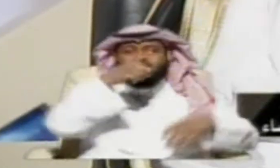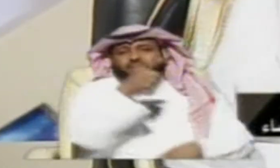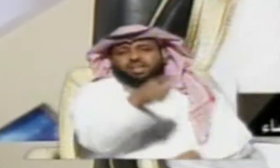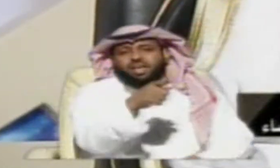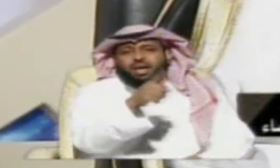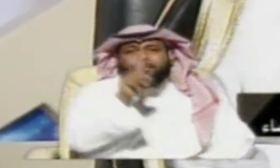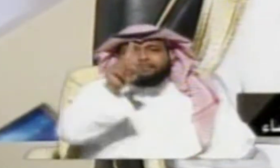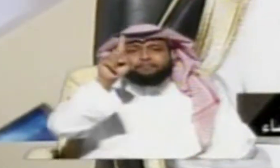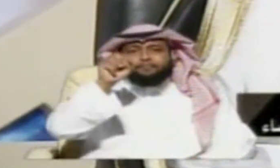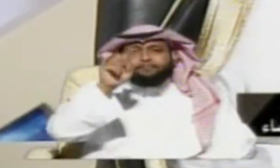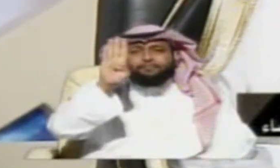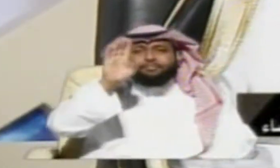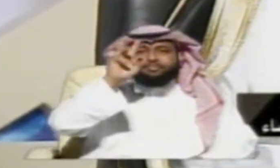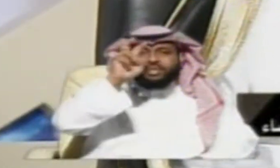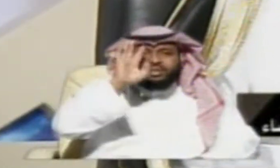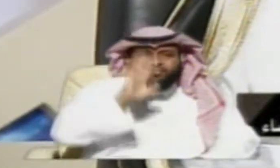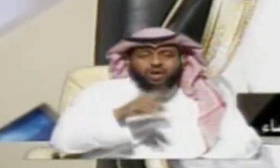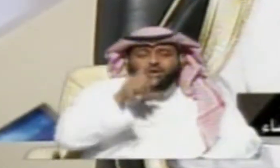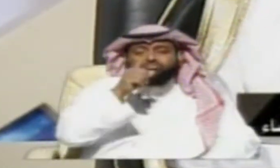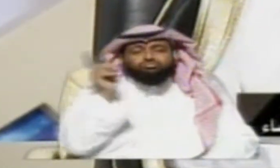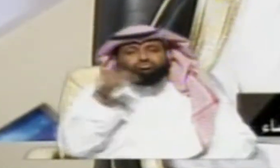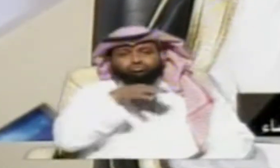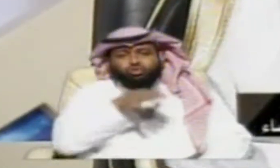أنا أعتبرها